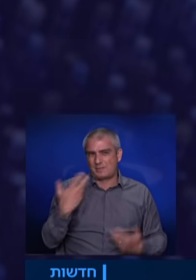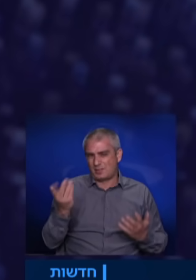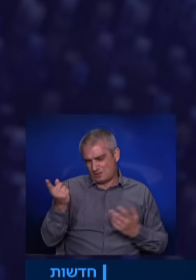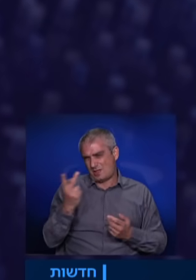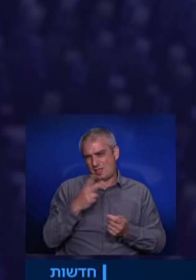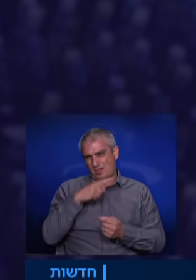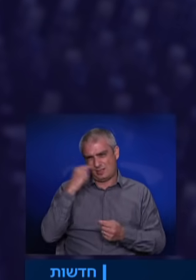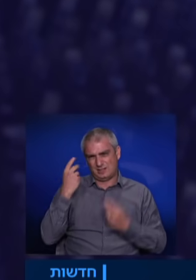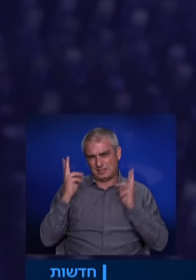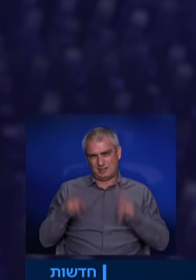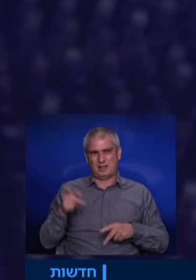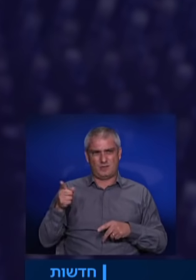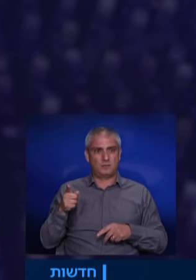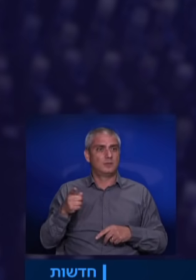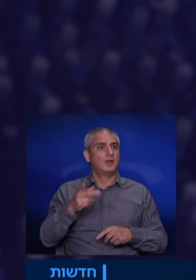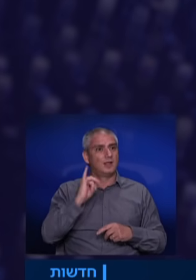זה נרקומן רצח. אבל גם